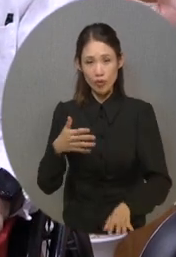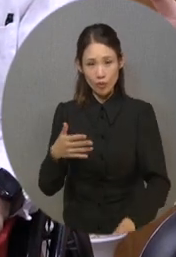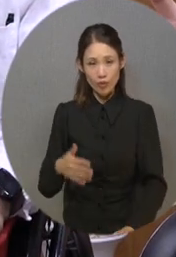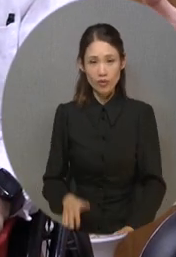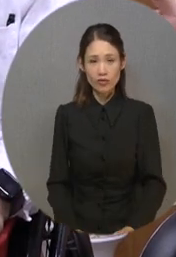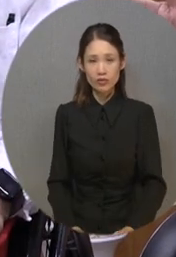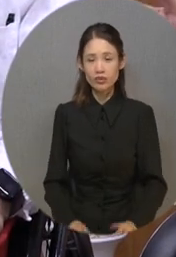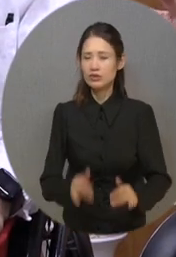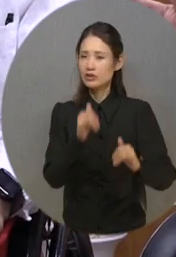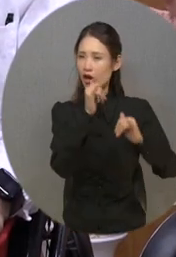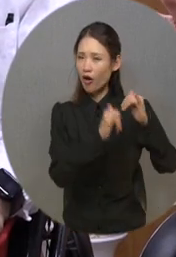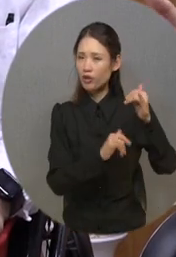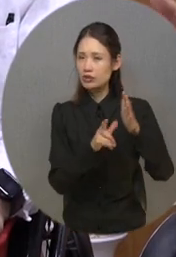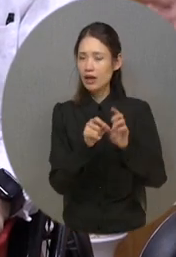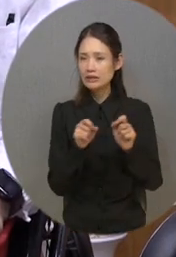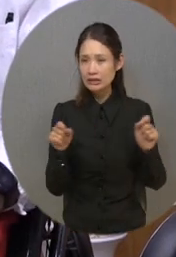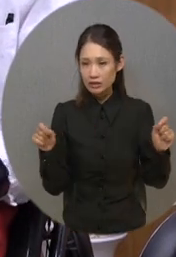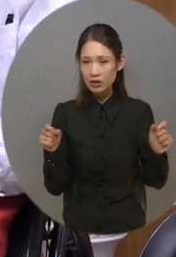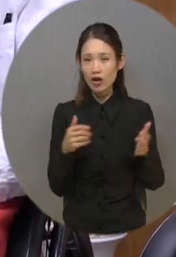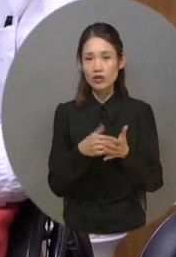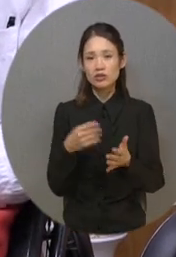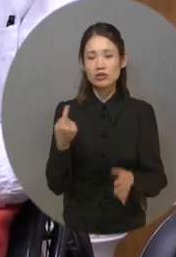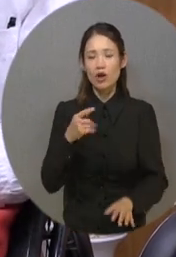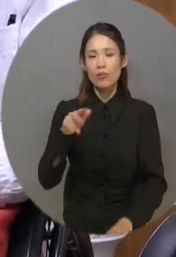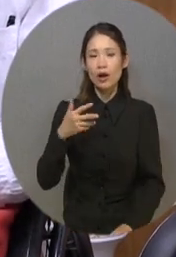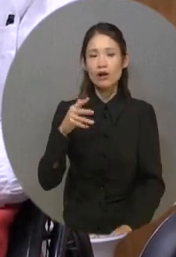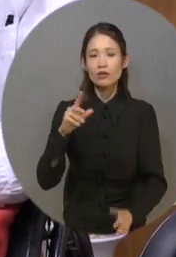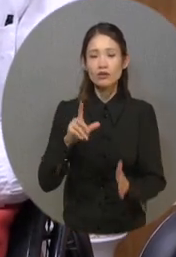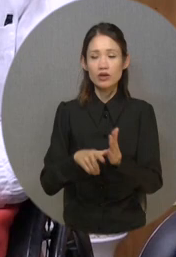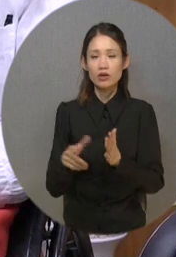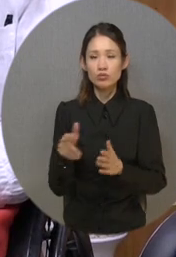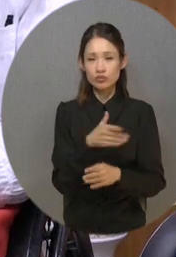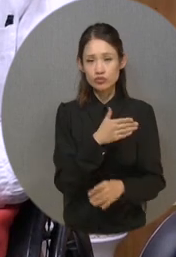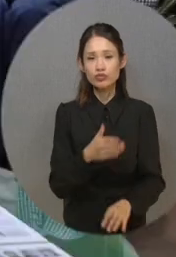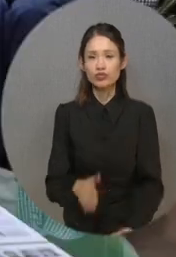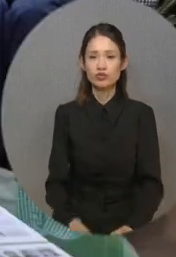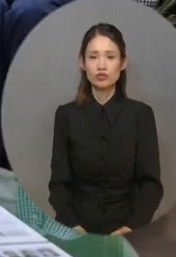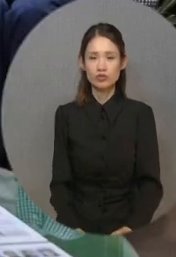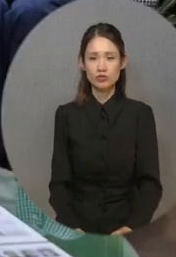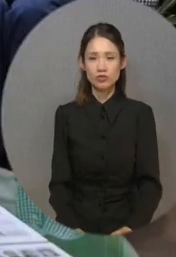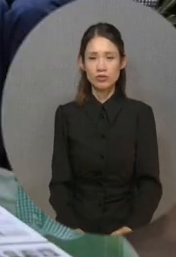아니요, 역사가 아주 깁니다. 1800년대부터 이게 1800년 이렇게 해왔고